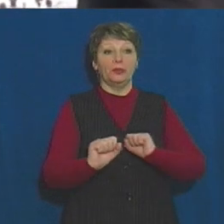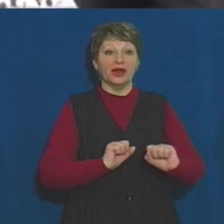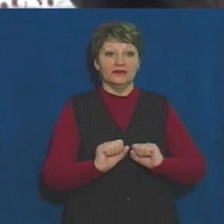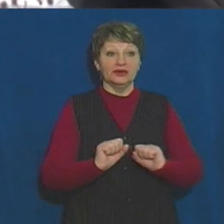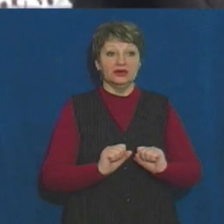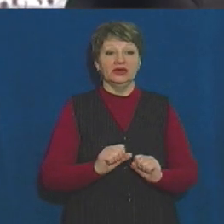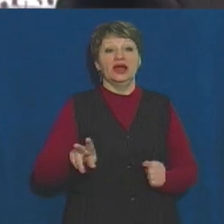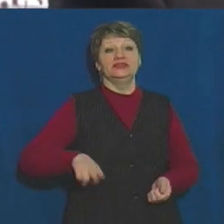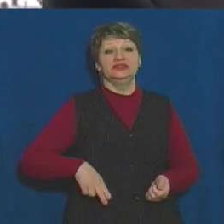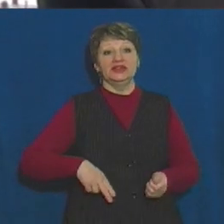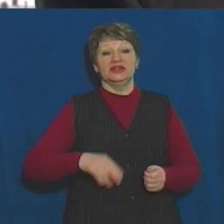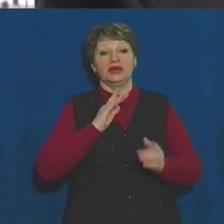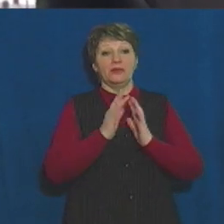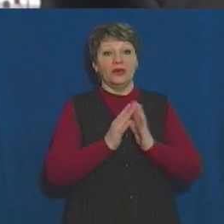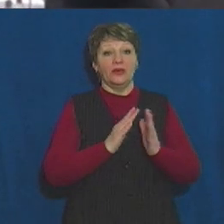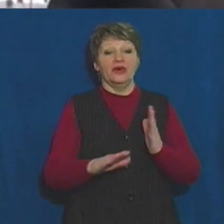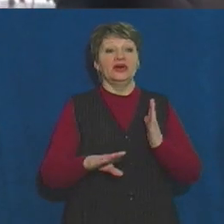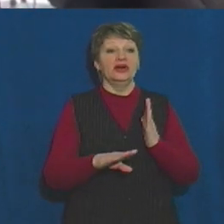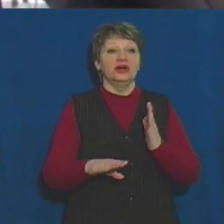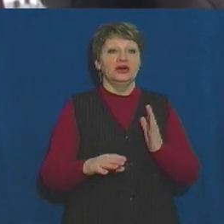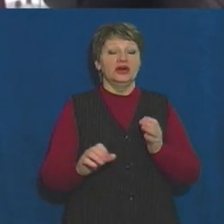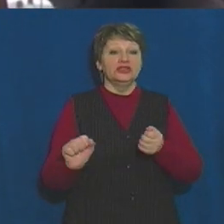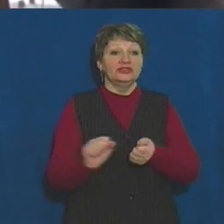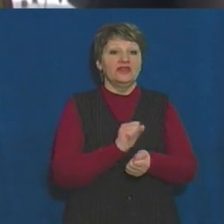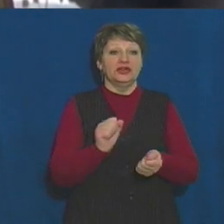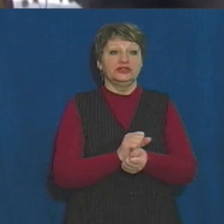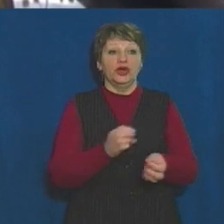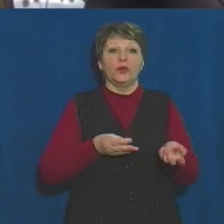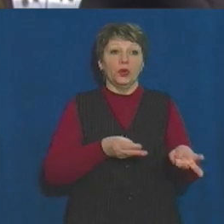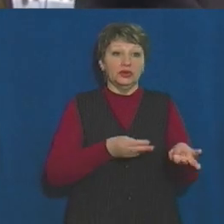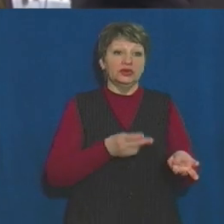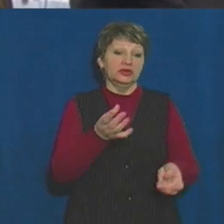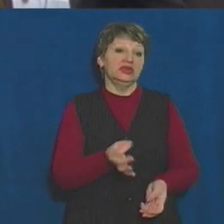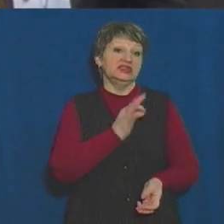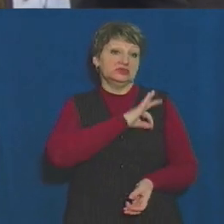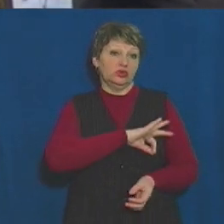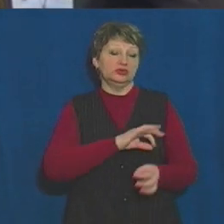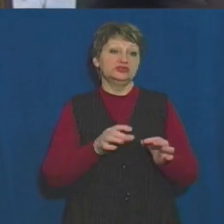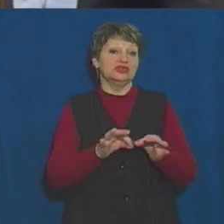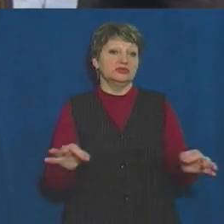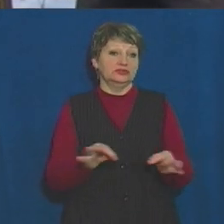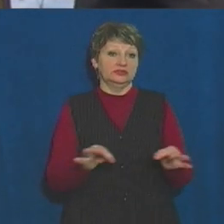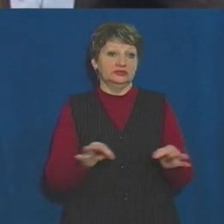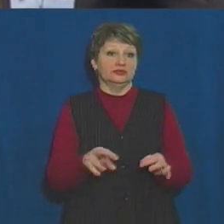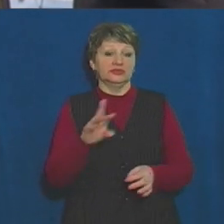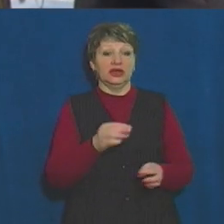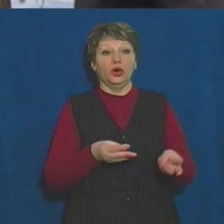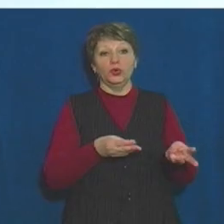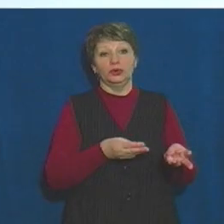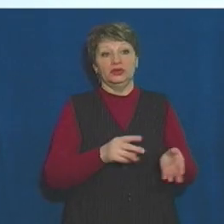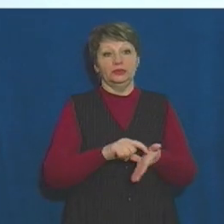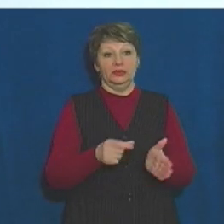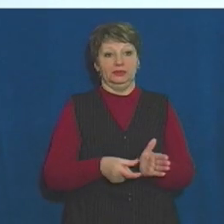у нас в конторі, в дирекції парків, твердопаливні котли, і ці гіляки використовуються в опаленні